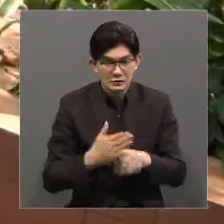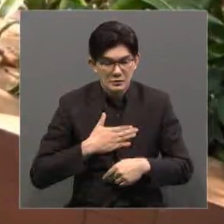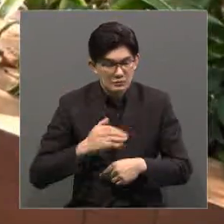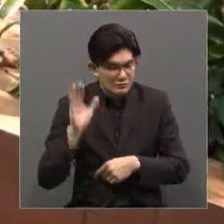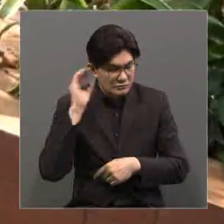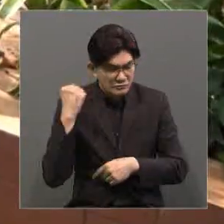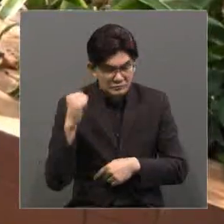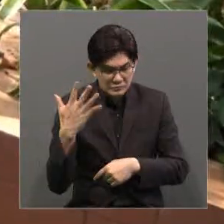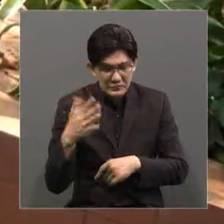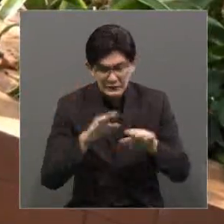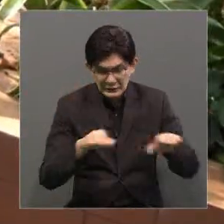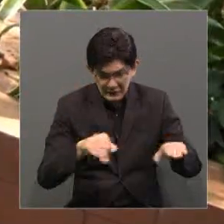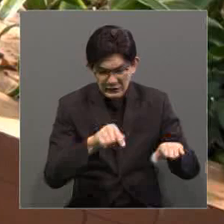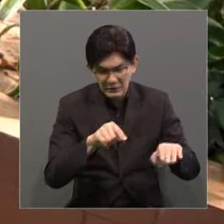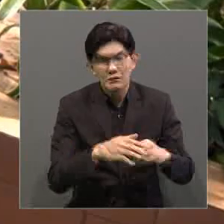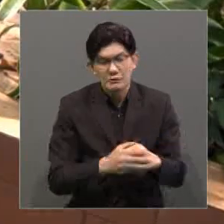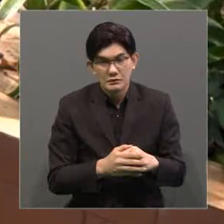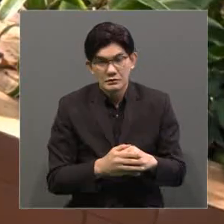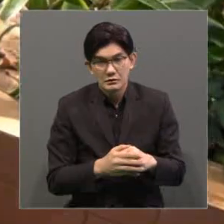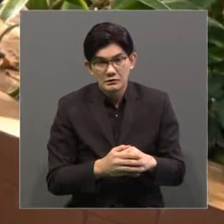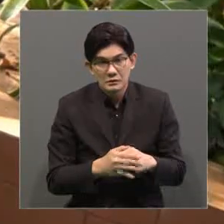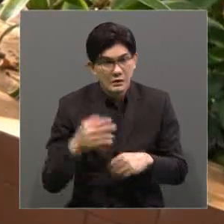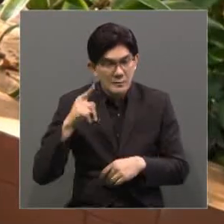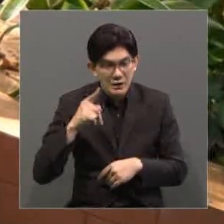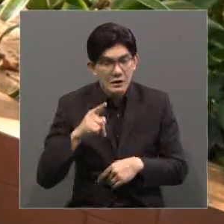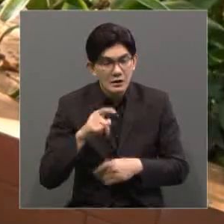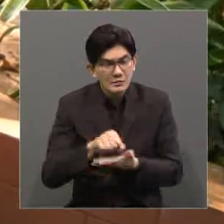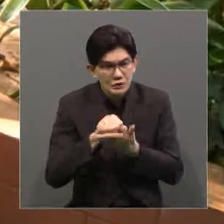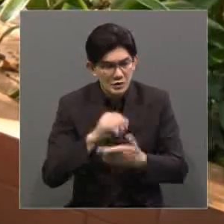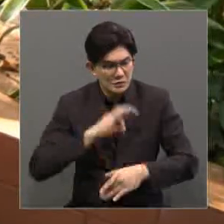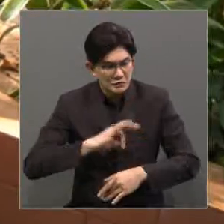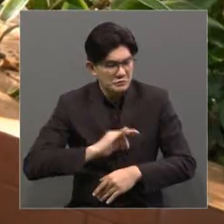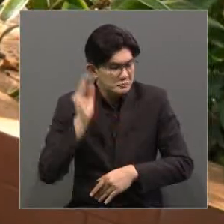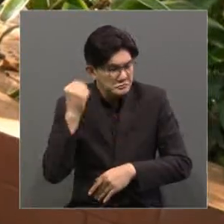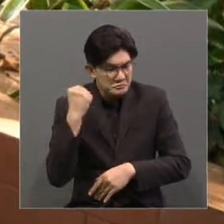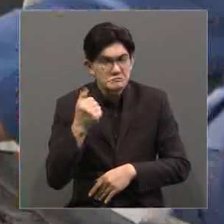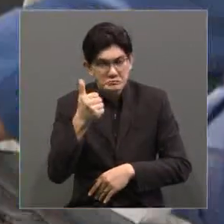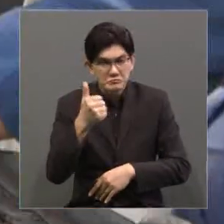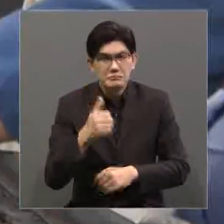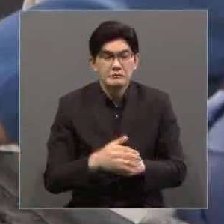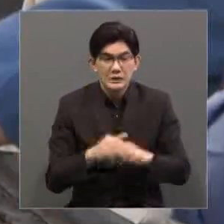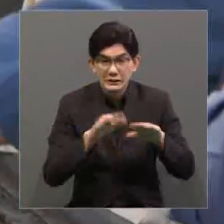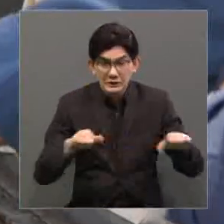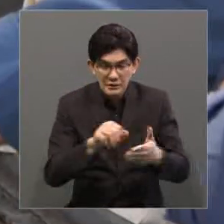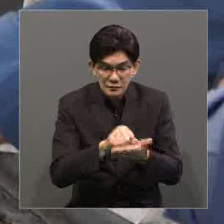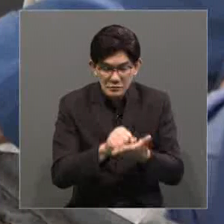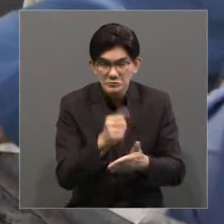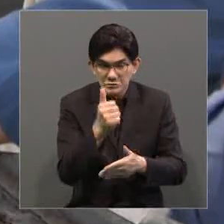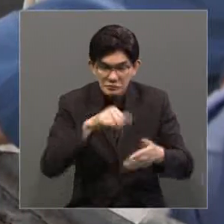จในเด็กแต่เมื่อพอป้ามาใช้บริการแล้วรู้สึกว่ามีความมั่นใจมากเพราะว่าเด็กให้การบริ